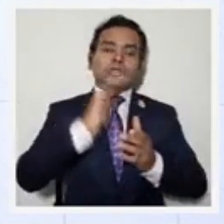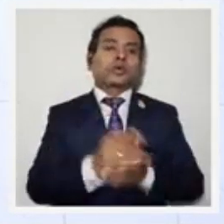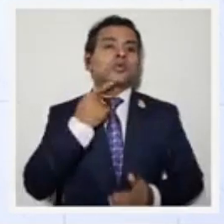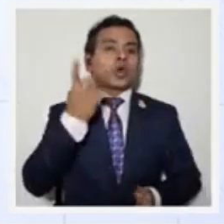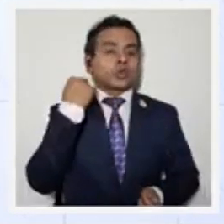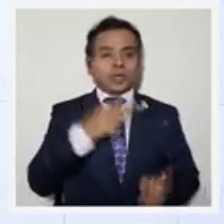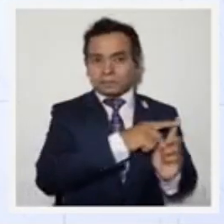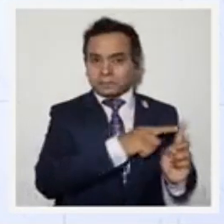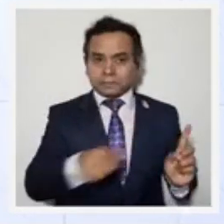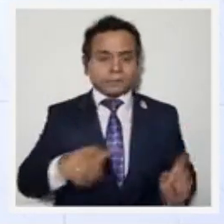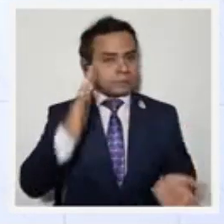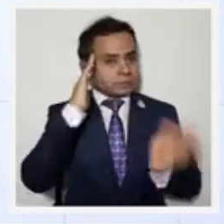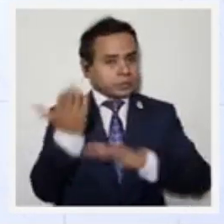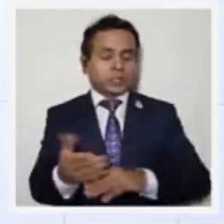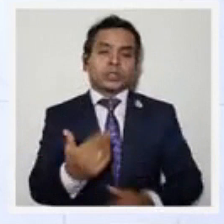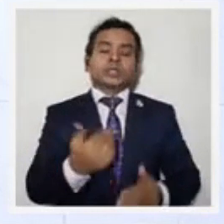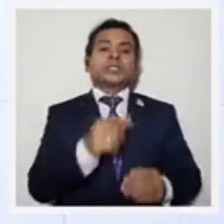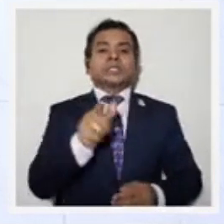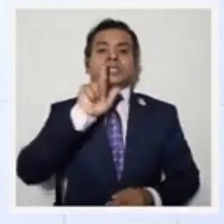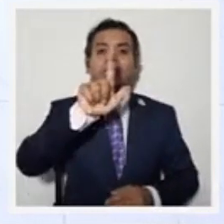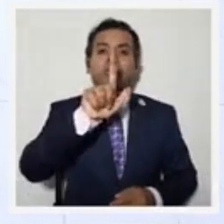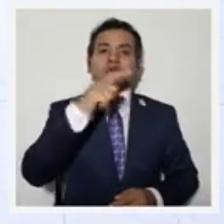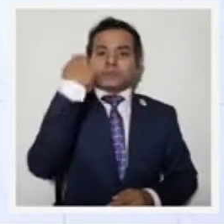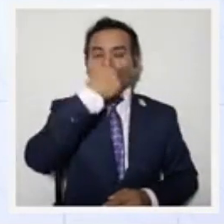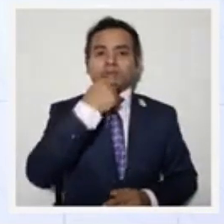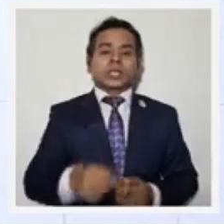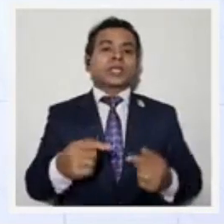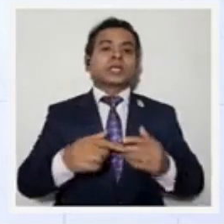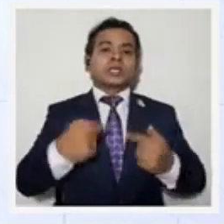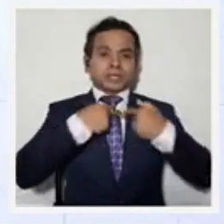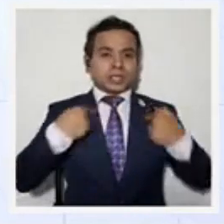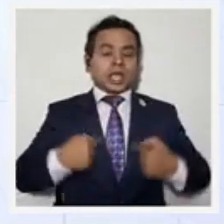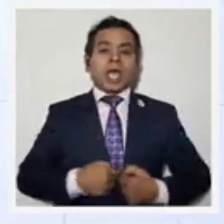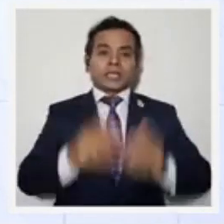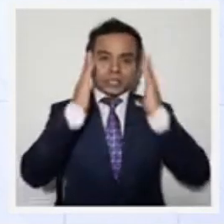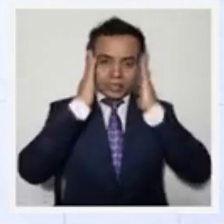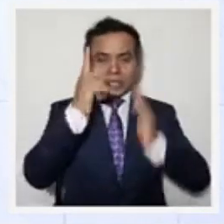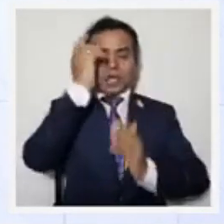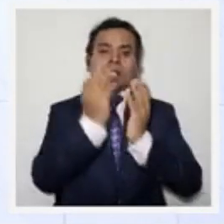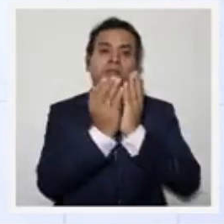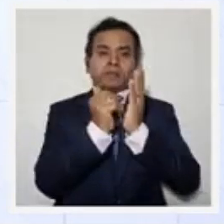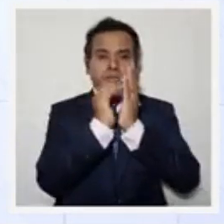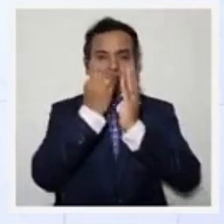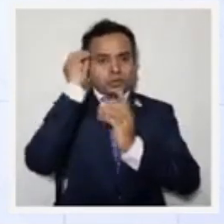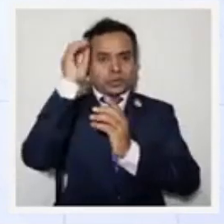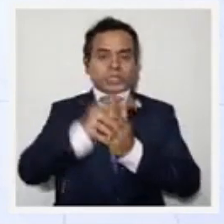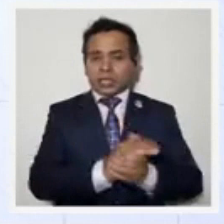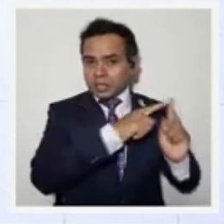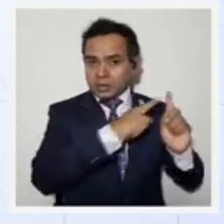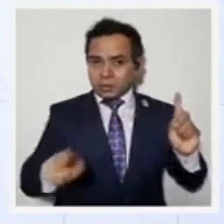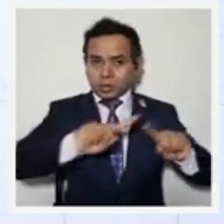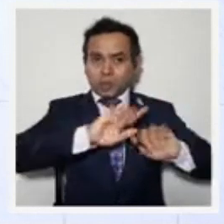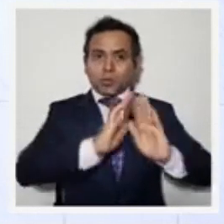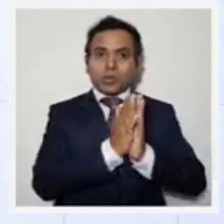সুস্থ 2101 জন। মৃত্যুর তালিকায় আমাদের আজকের গত 24 ঘন্টায় নতুন করে 7 জন